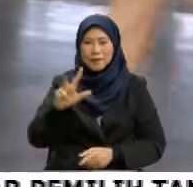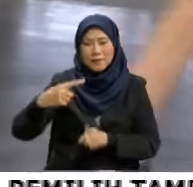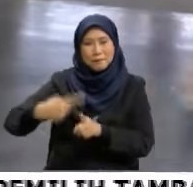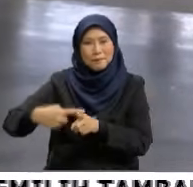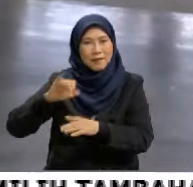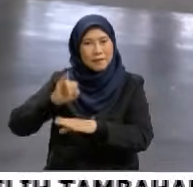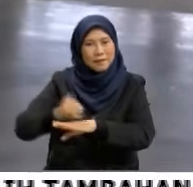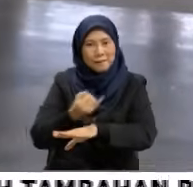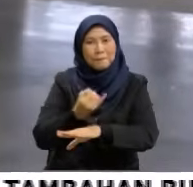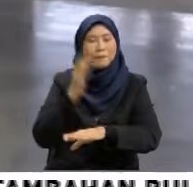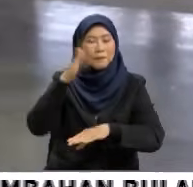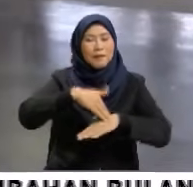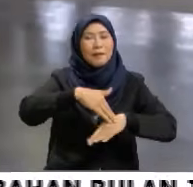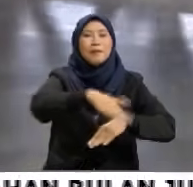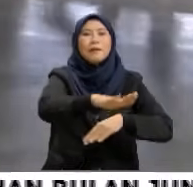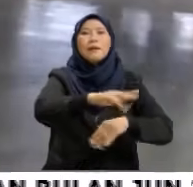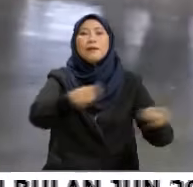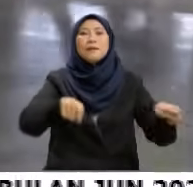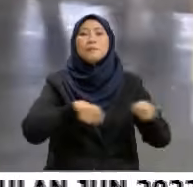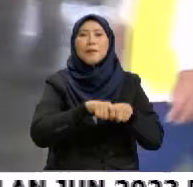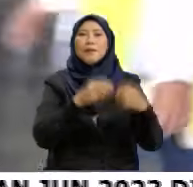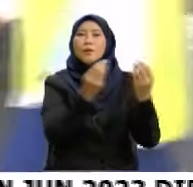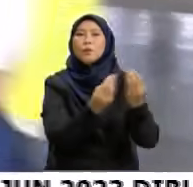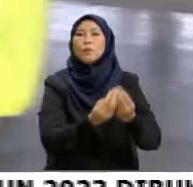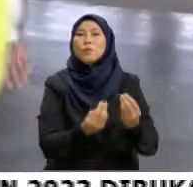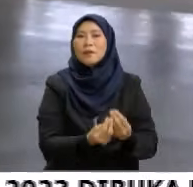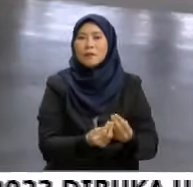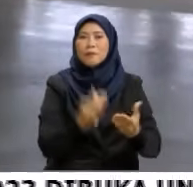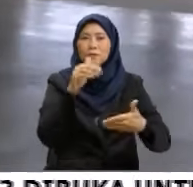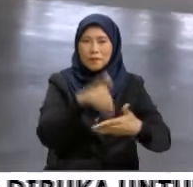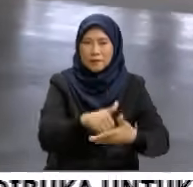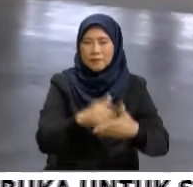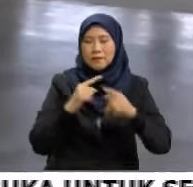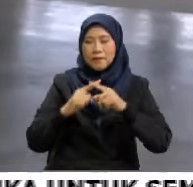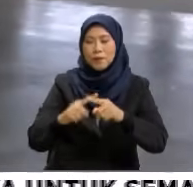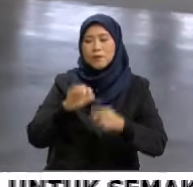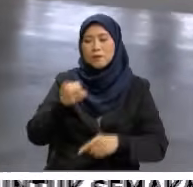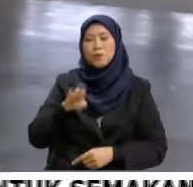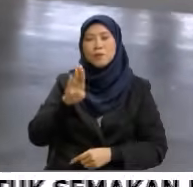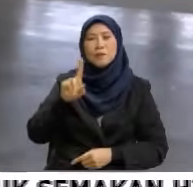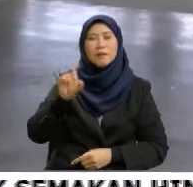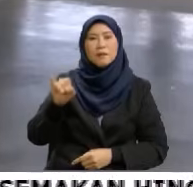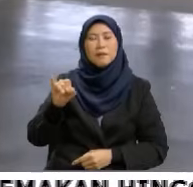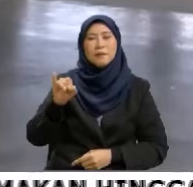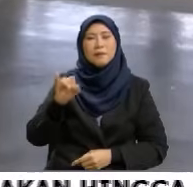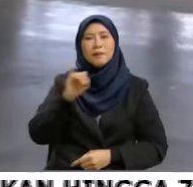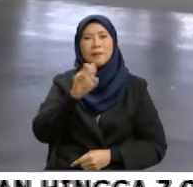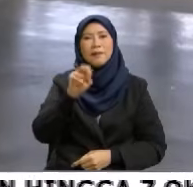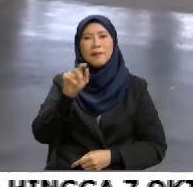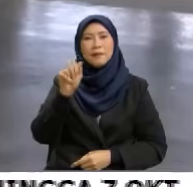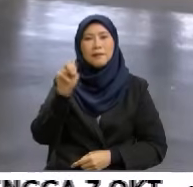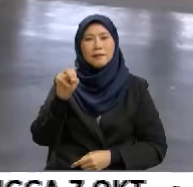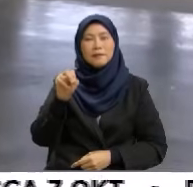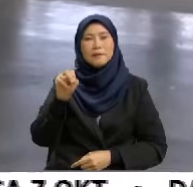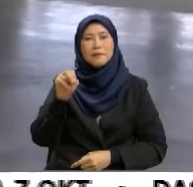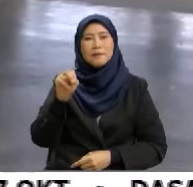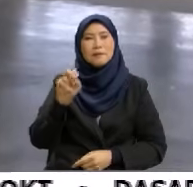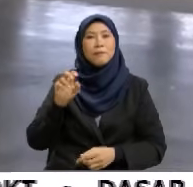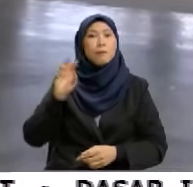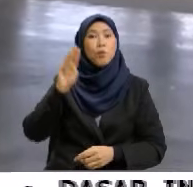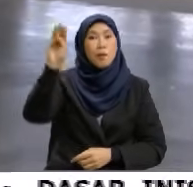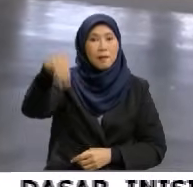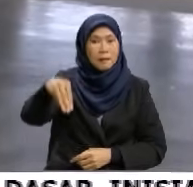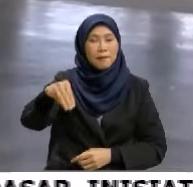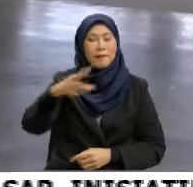Simpang Jeram akan dihantar ke pusat penjumlahan undi di Dewan Jubli Intan Sultan Ibrahim Mua